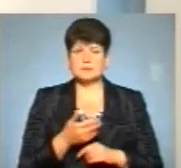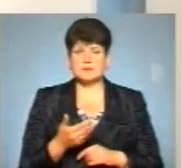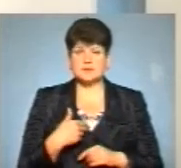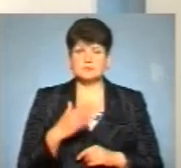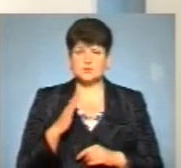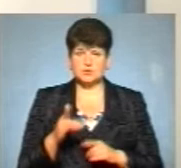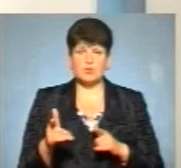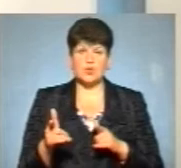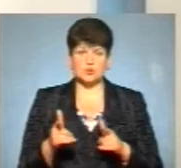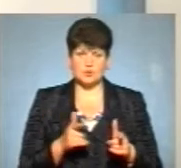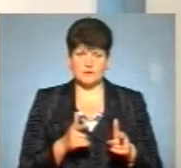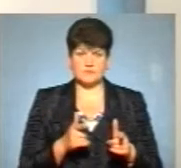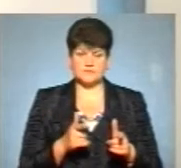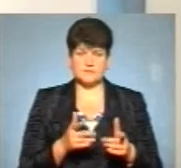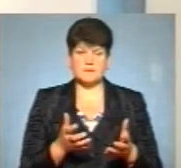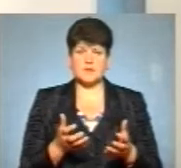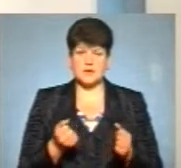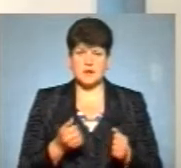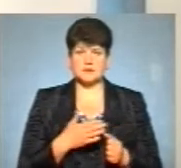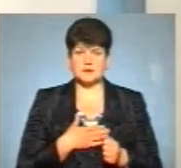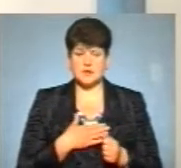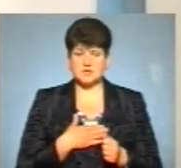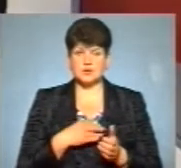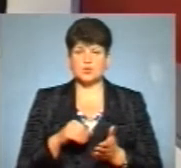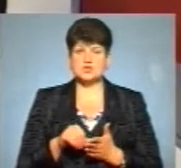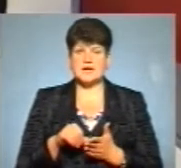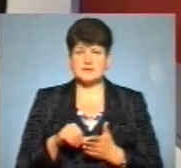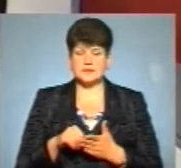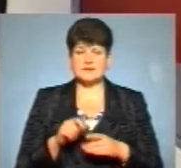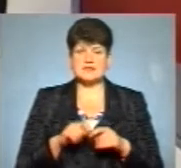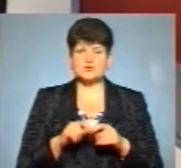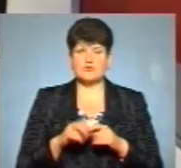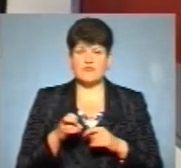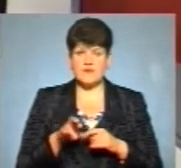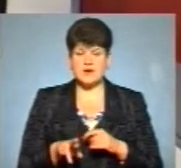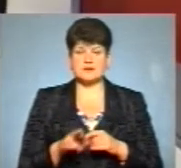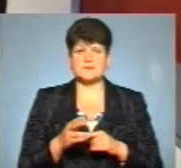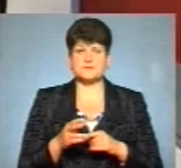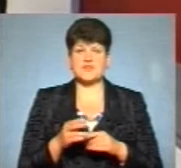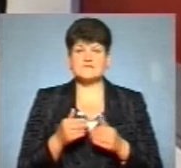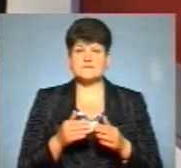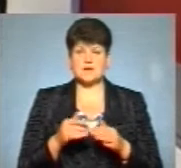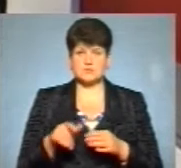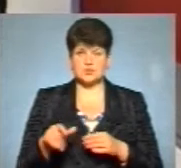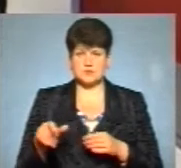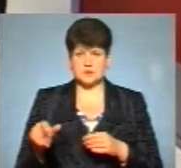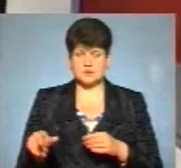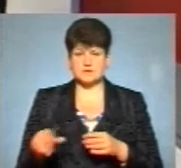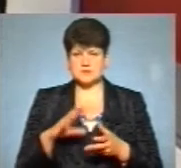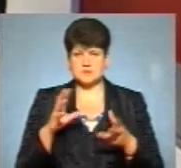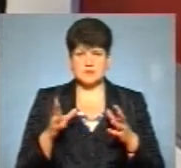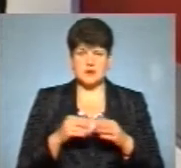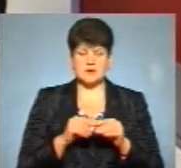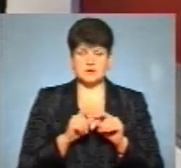будемо готові прийняти наших учасників тестування, абітурієнтів, випускників закладів загальної